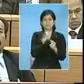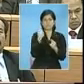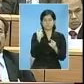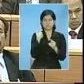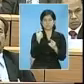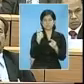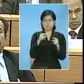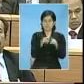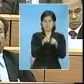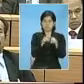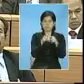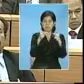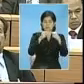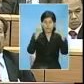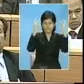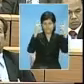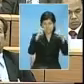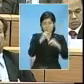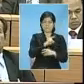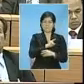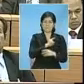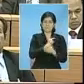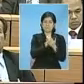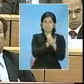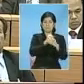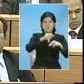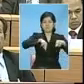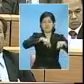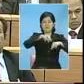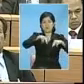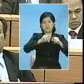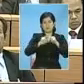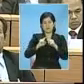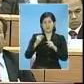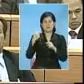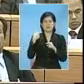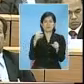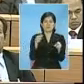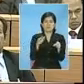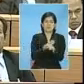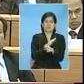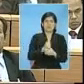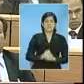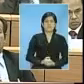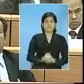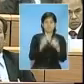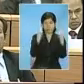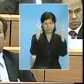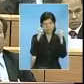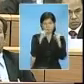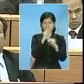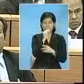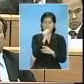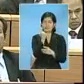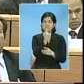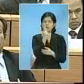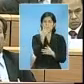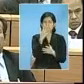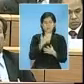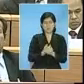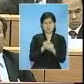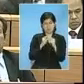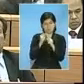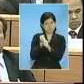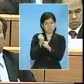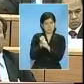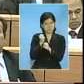เหมือนที่ท่านนนตรีได้ทุ่มเทให้คนไทยเห็นแล้วครับว่าท่านเองนั้นไม่ได้ดีแต่โมทำงานไม่พูดไม่